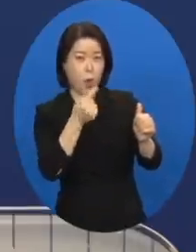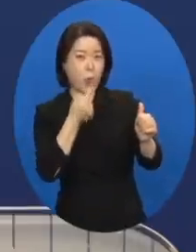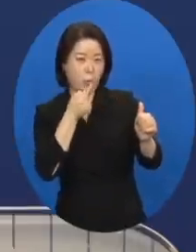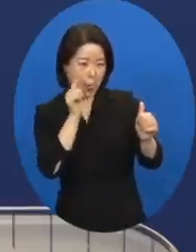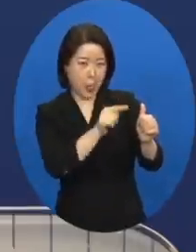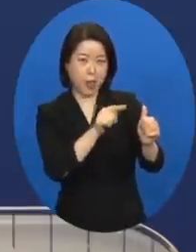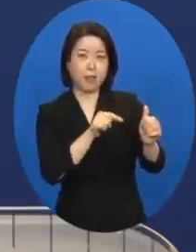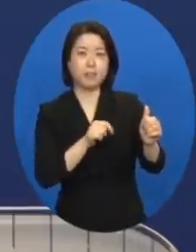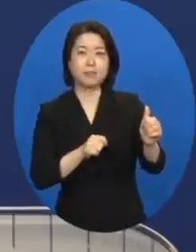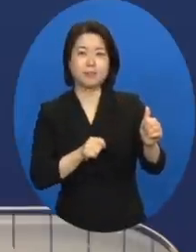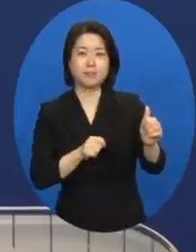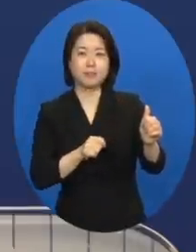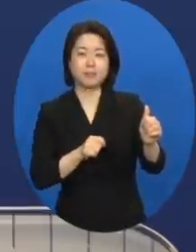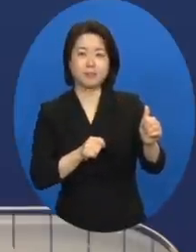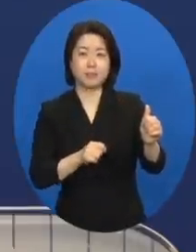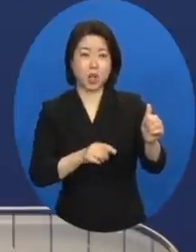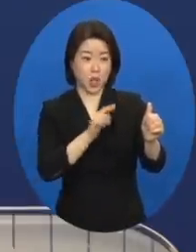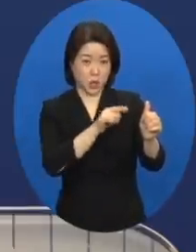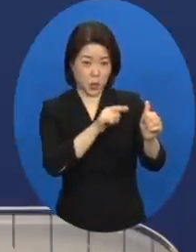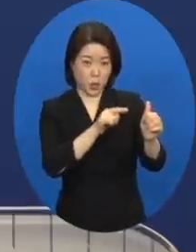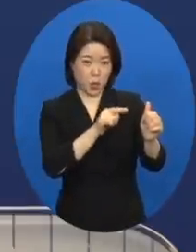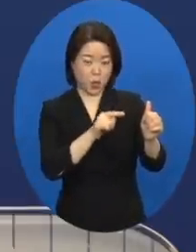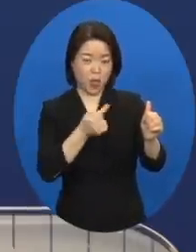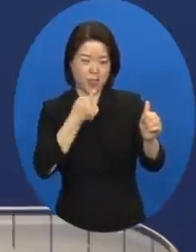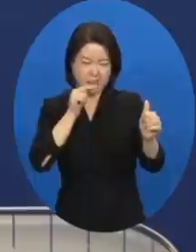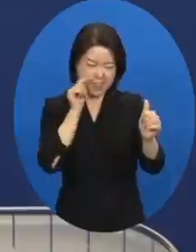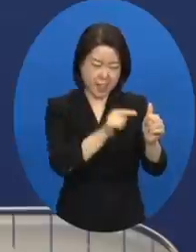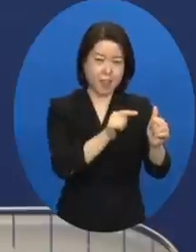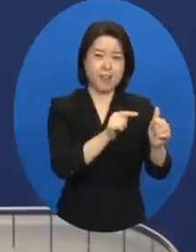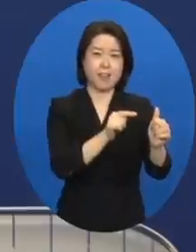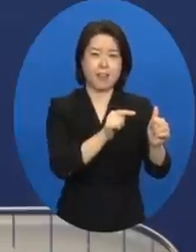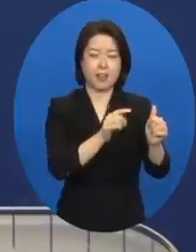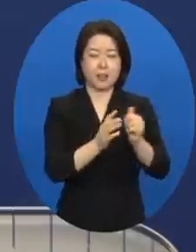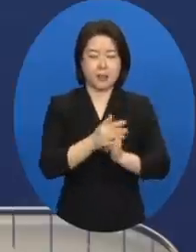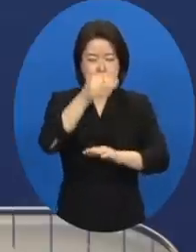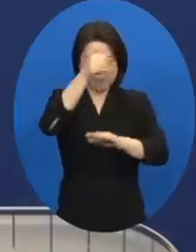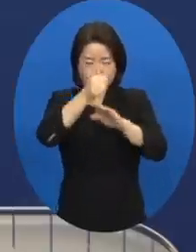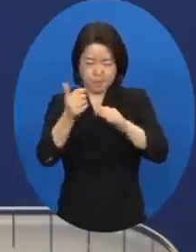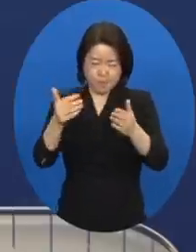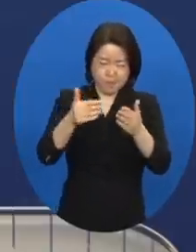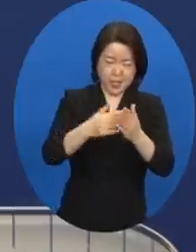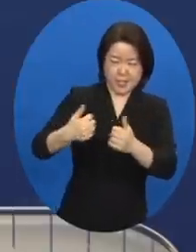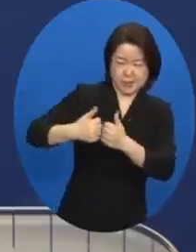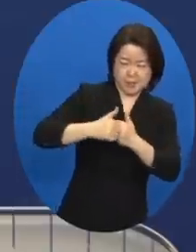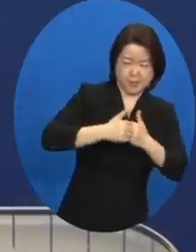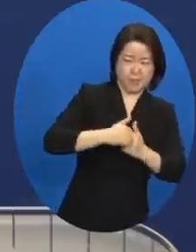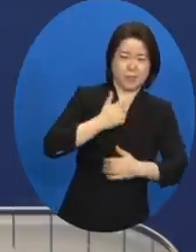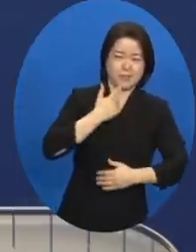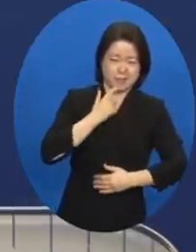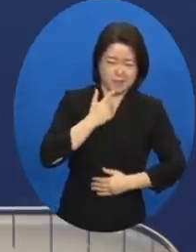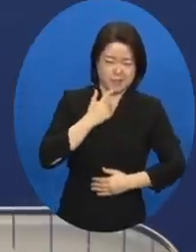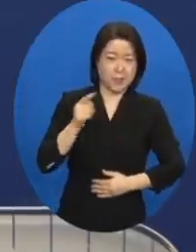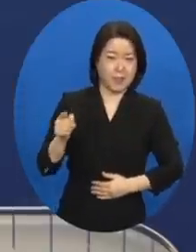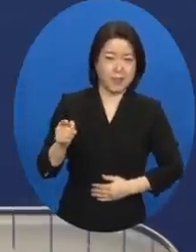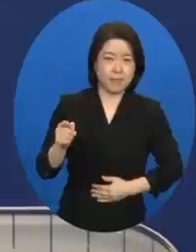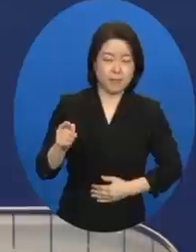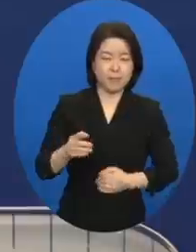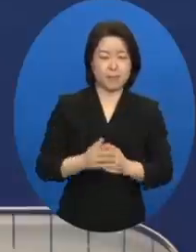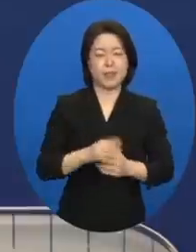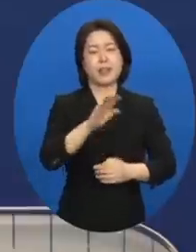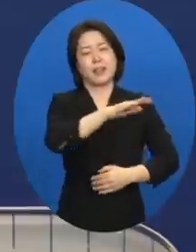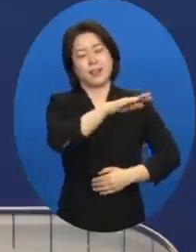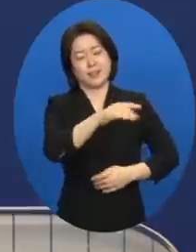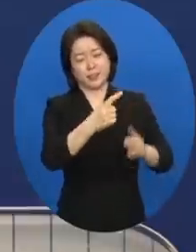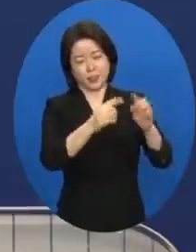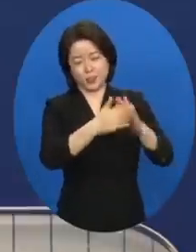찍으셨고요. 점 찍으셔갖고 끝까지 따라오시더라고요. 교회 가자,